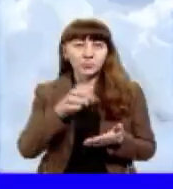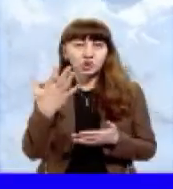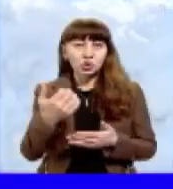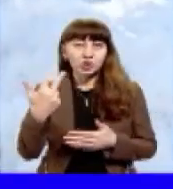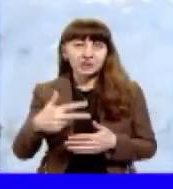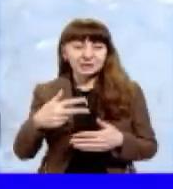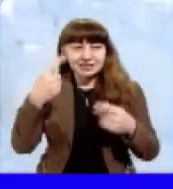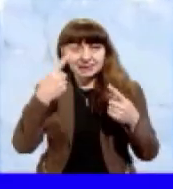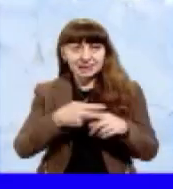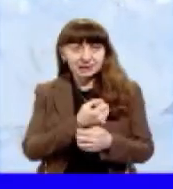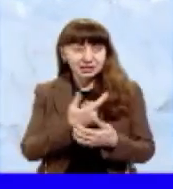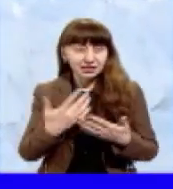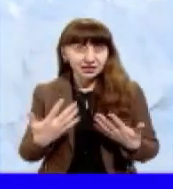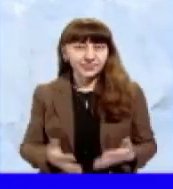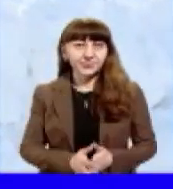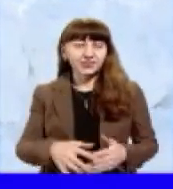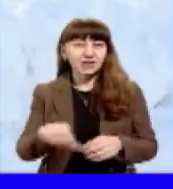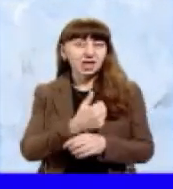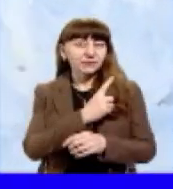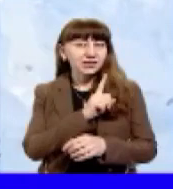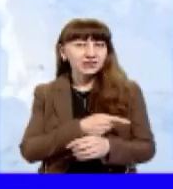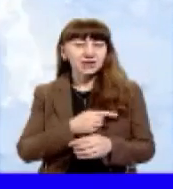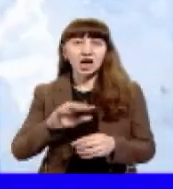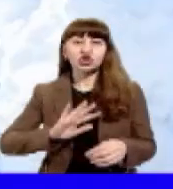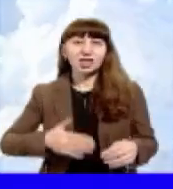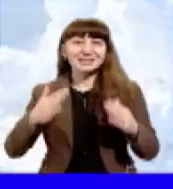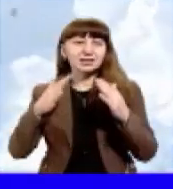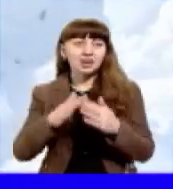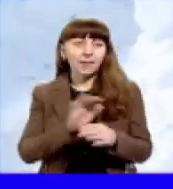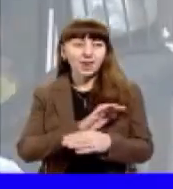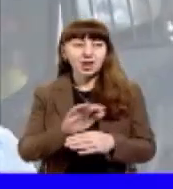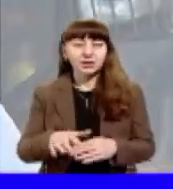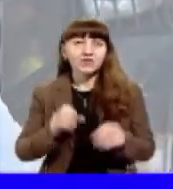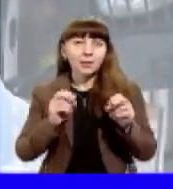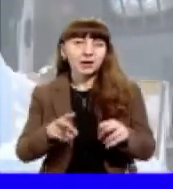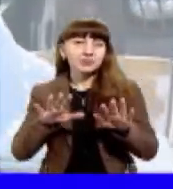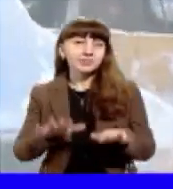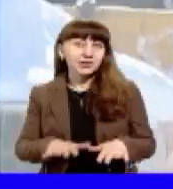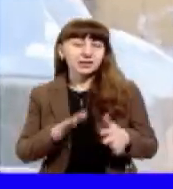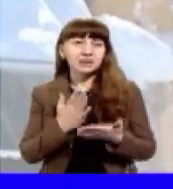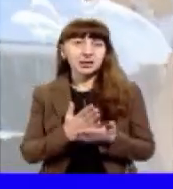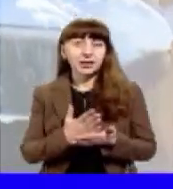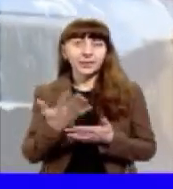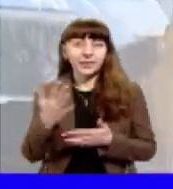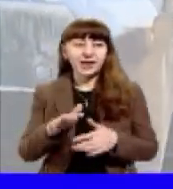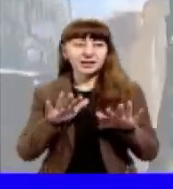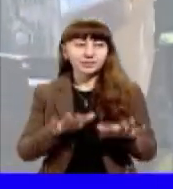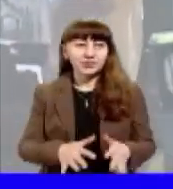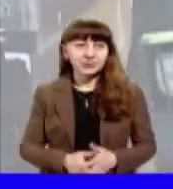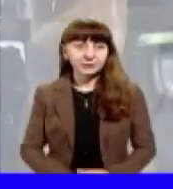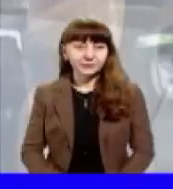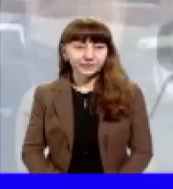различной спецтехники. Основные силы направлены на частный сектор. В зоне риска находятся около 5